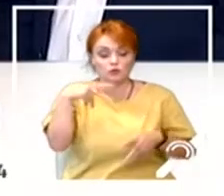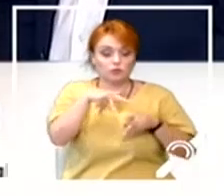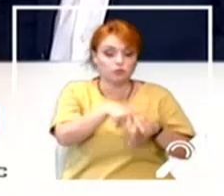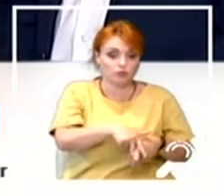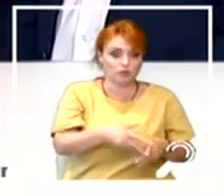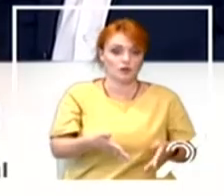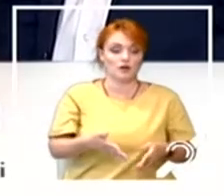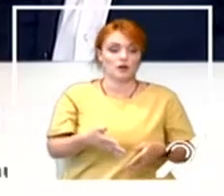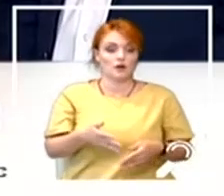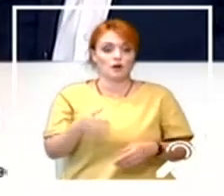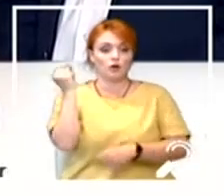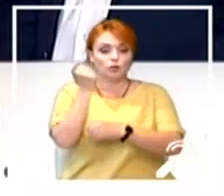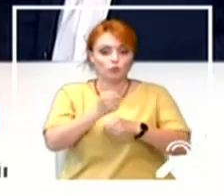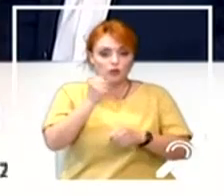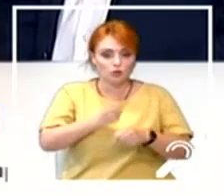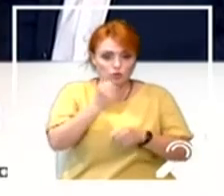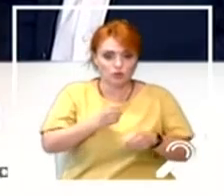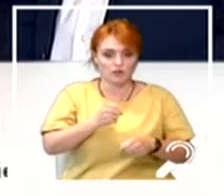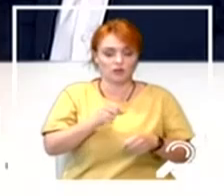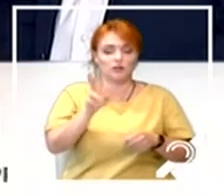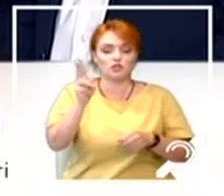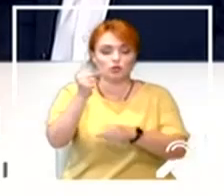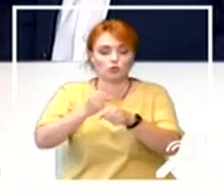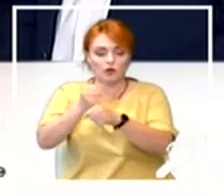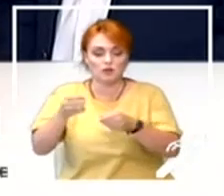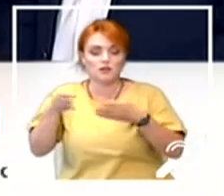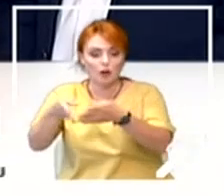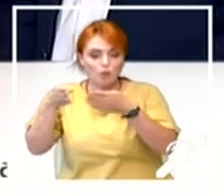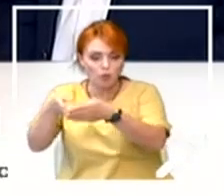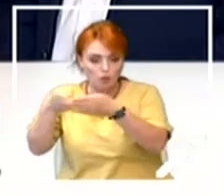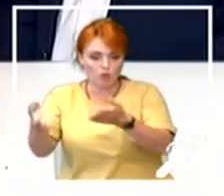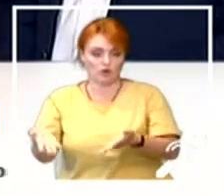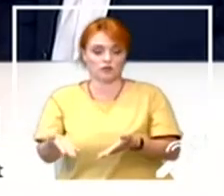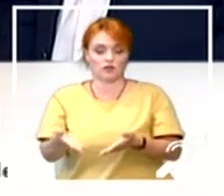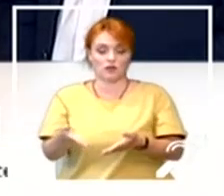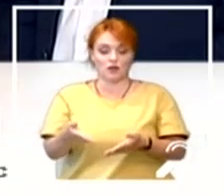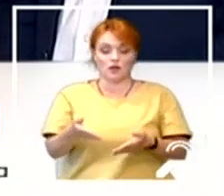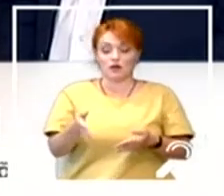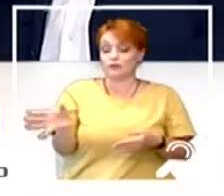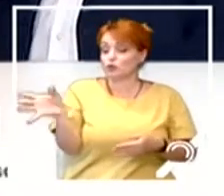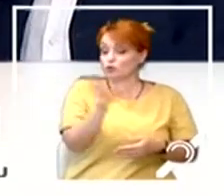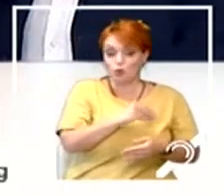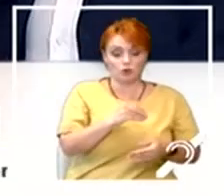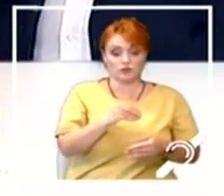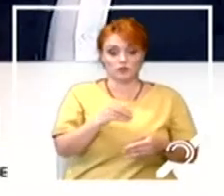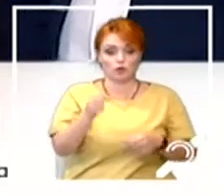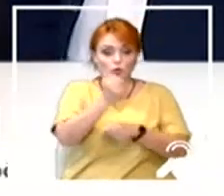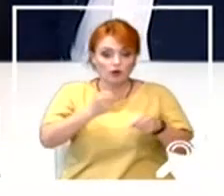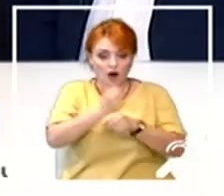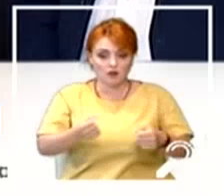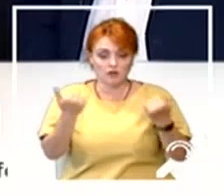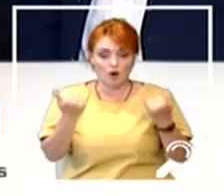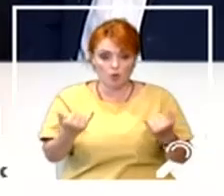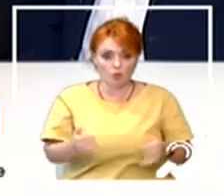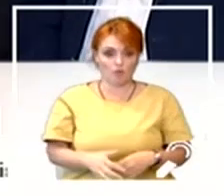nave, lucrătorii din port, operatorii de barge și așa mai departe, toți în această zonă. Mai